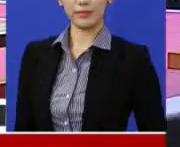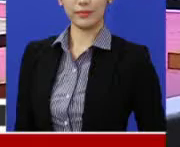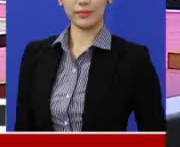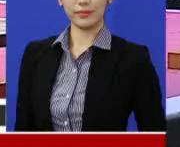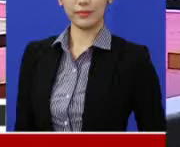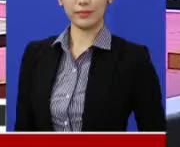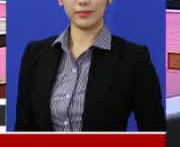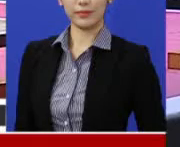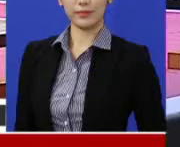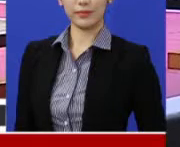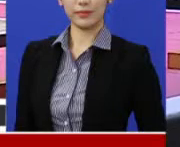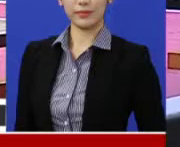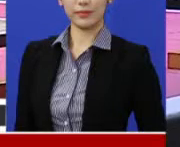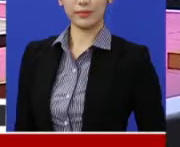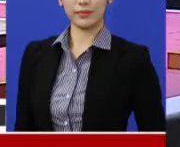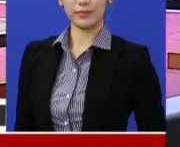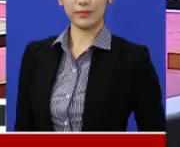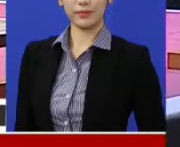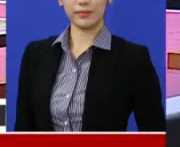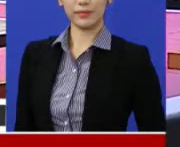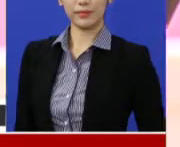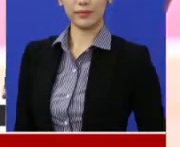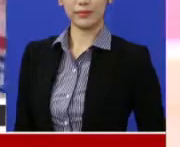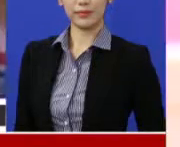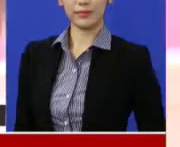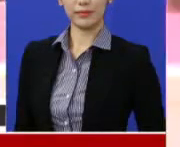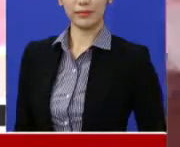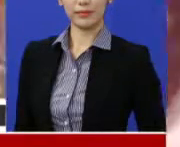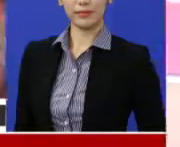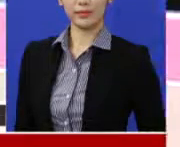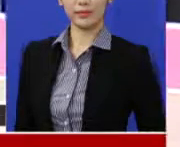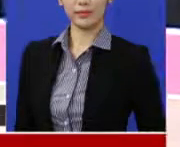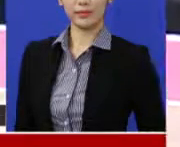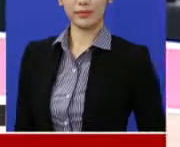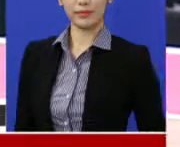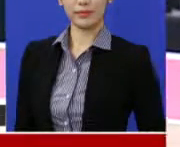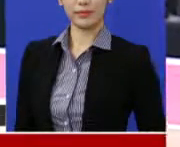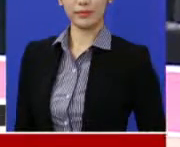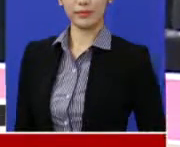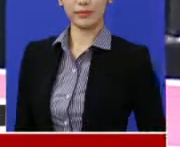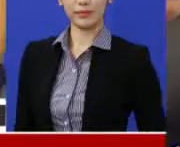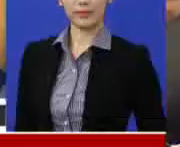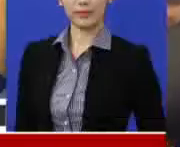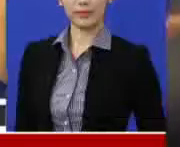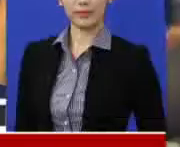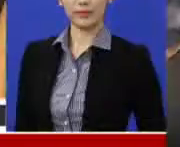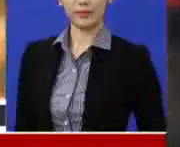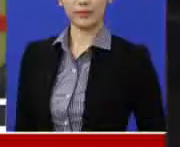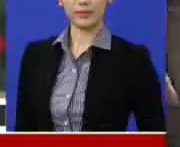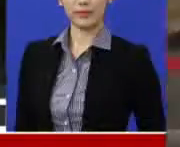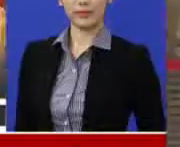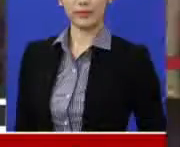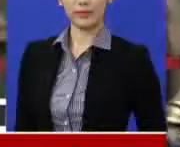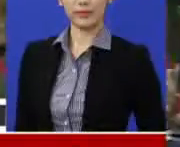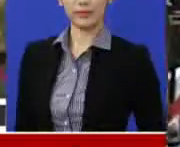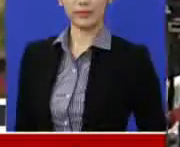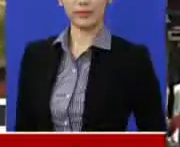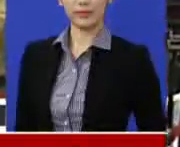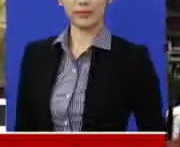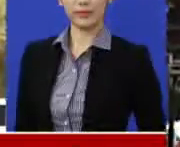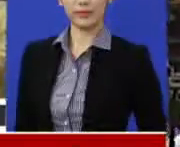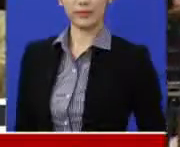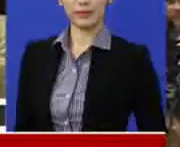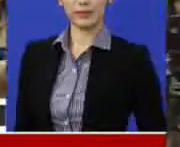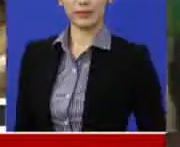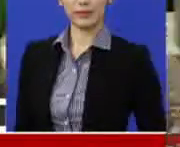주는 규정이 한몫을 했습니다. 네. 이번 전국체육대회에서는 각종 기록이 풍성하게 나왔는데요. 세계 신기록